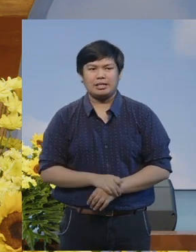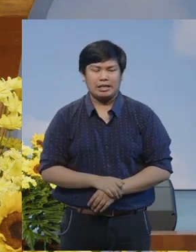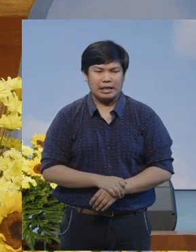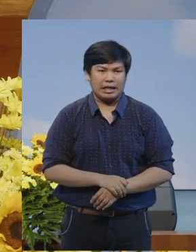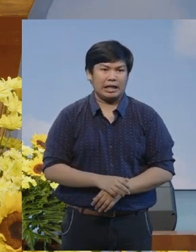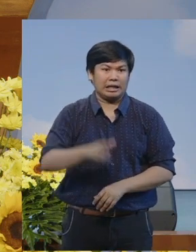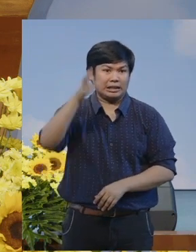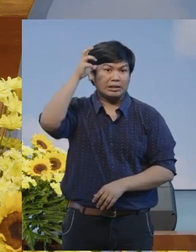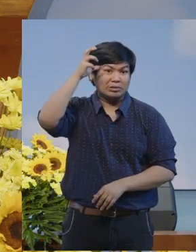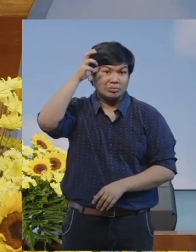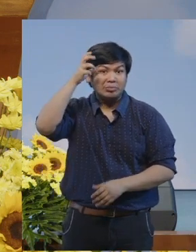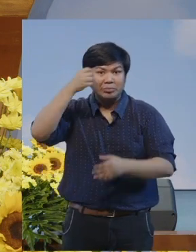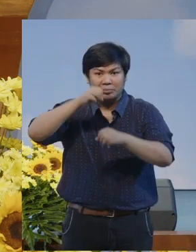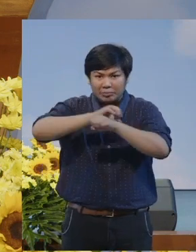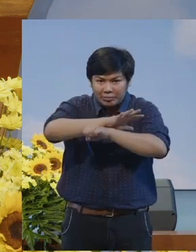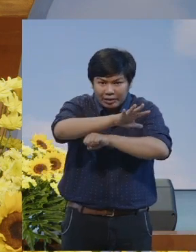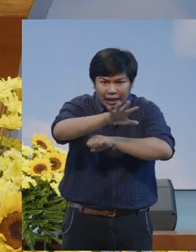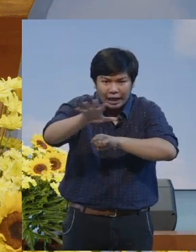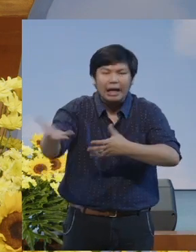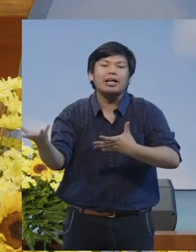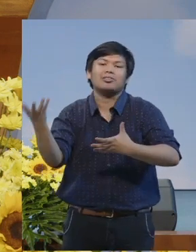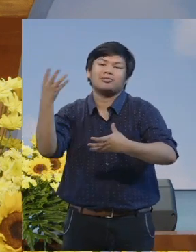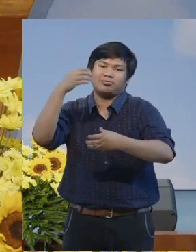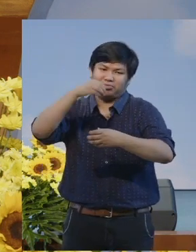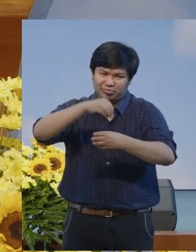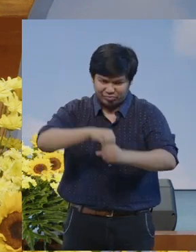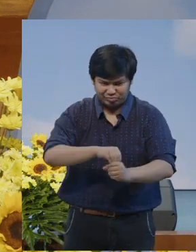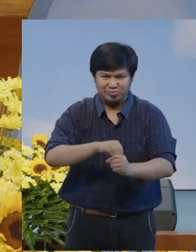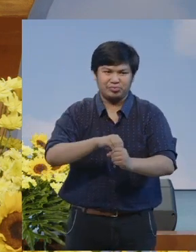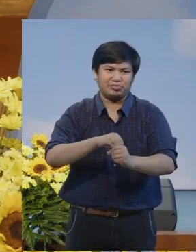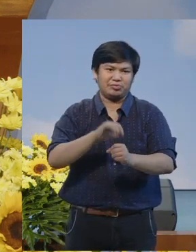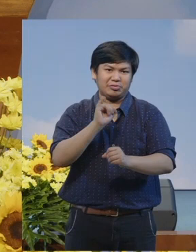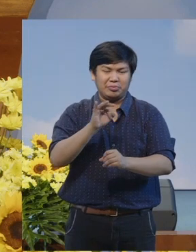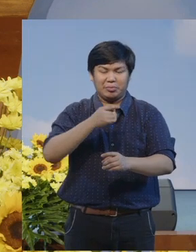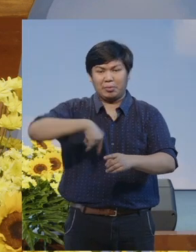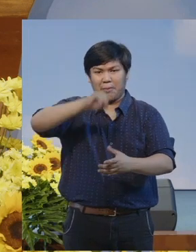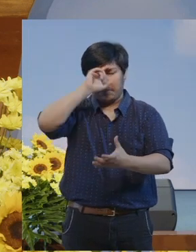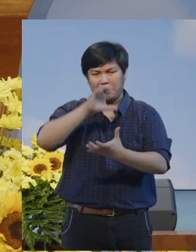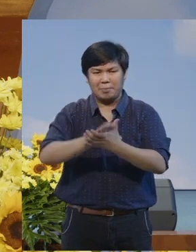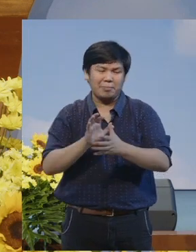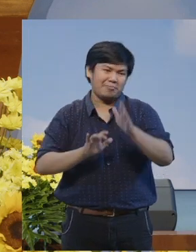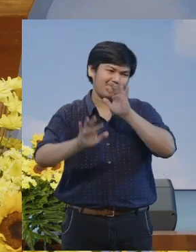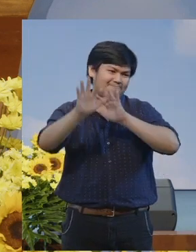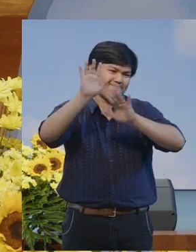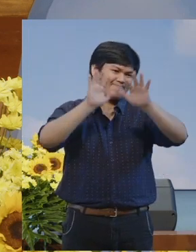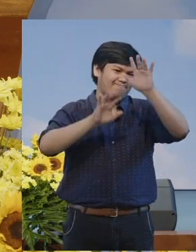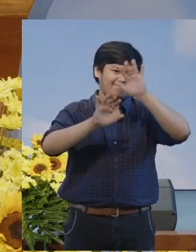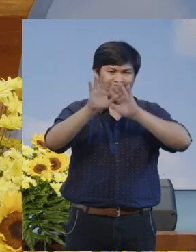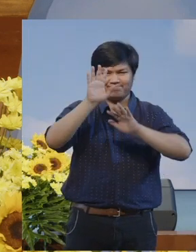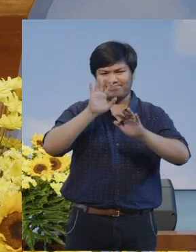nakakapasok ang impluwensya ng demonyo sa ating kalagitnaan. Pangatlo,